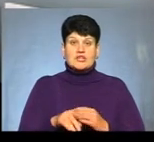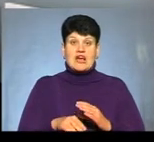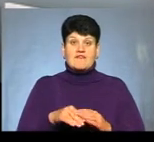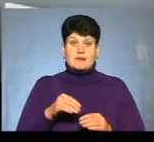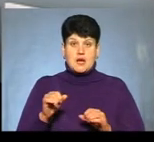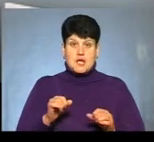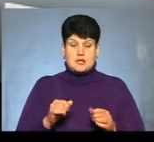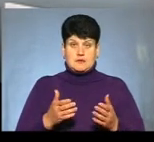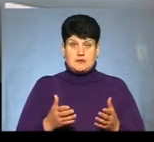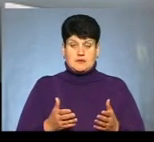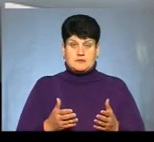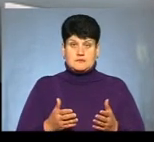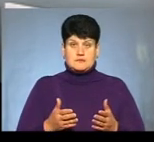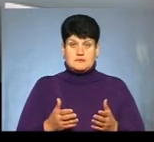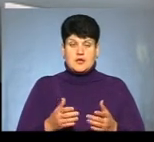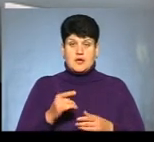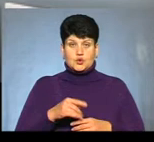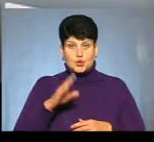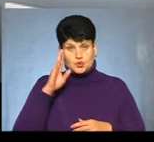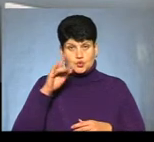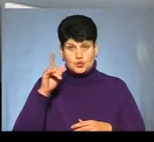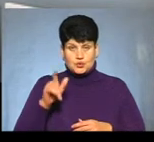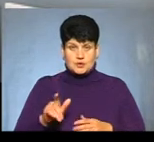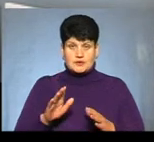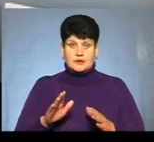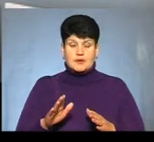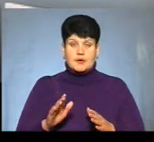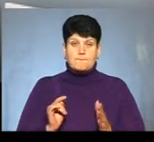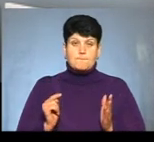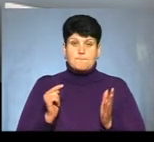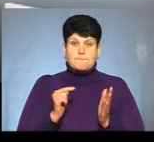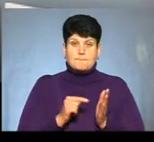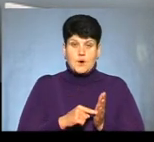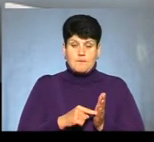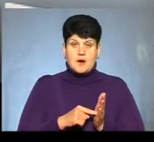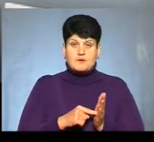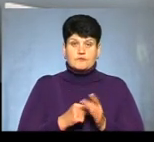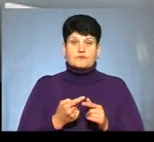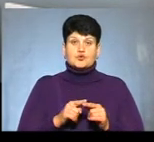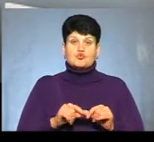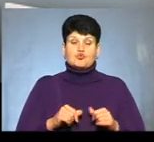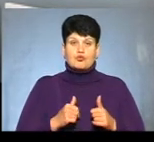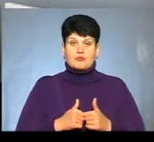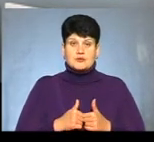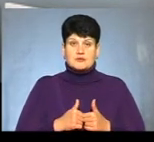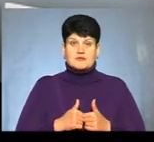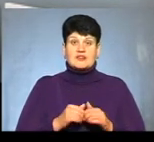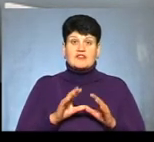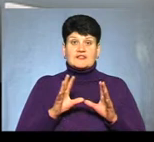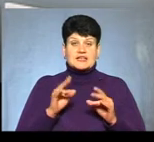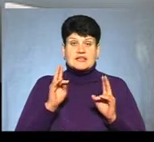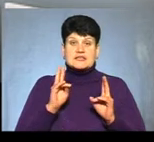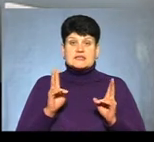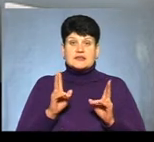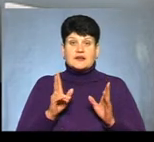художників, вона вибирає керівника. А той же ж самий чоловік, який попав по в цю комісію,